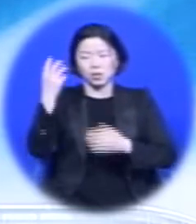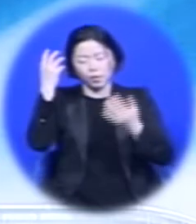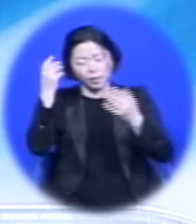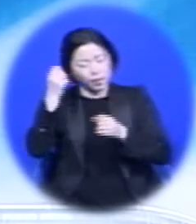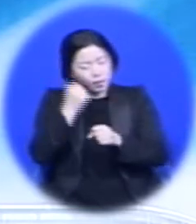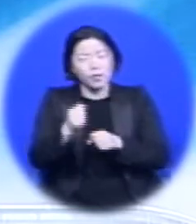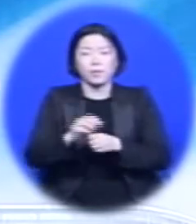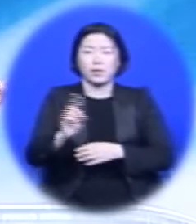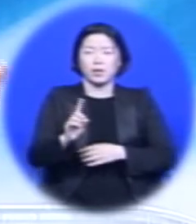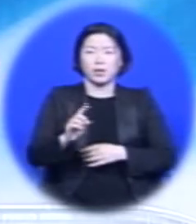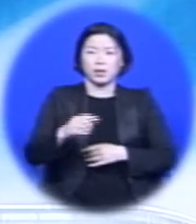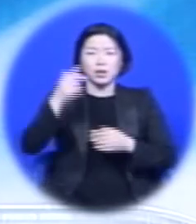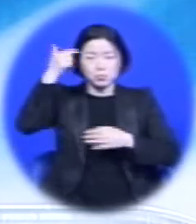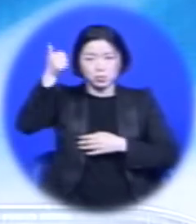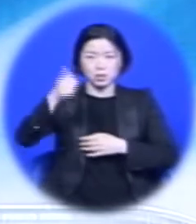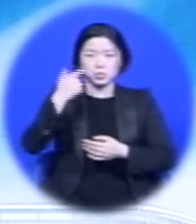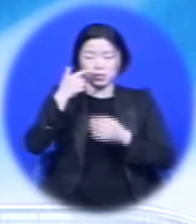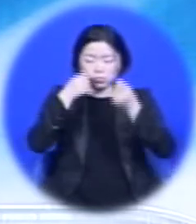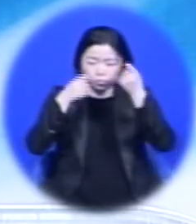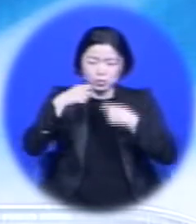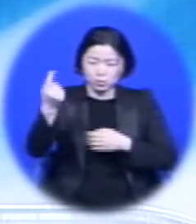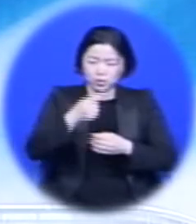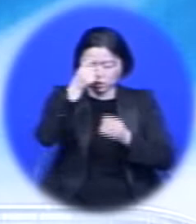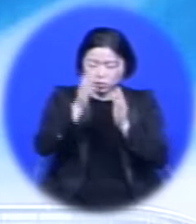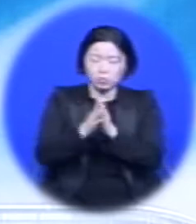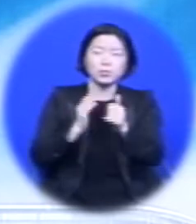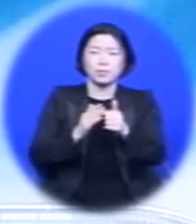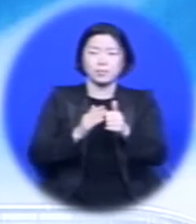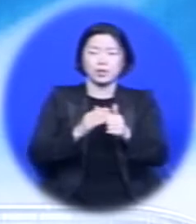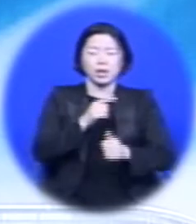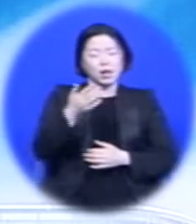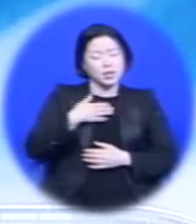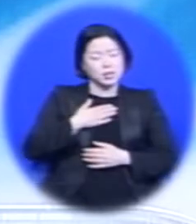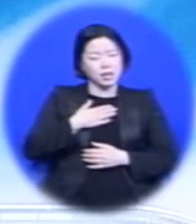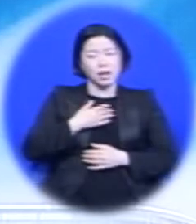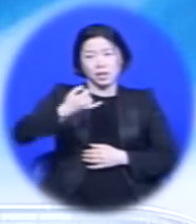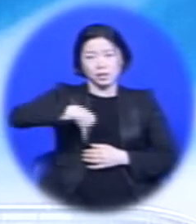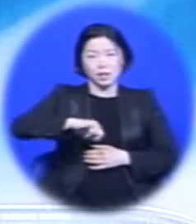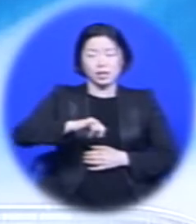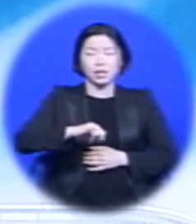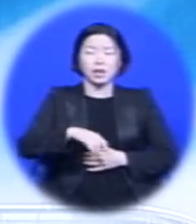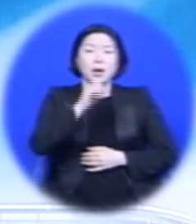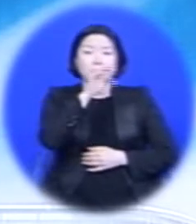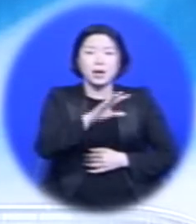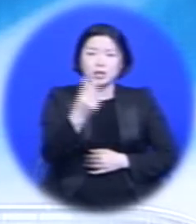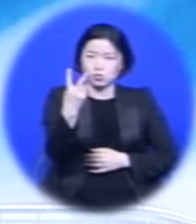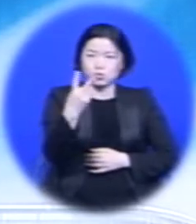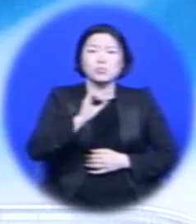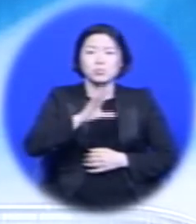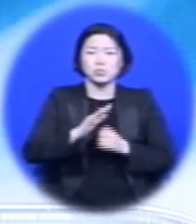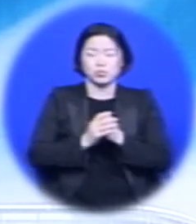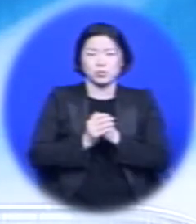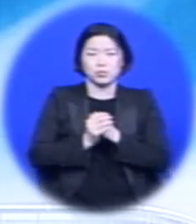찾아와서 울면서 기도해달라고 부탁을 하면서 그동안에 제가 저희 딸에게 했던 말이 두 마디밖에 없었다는 걸